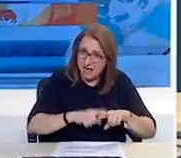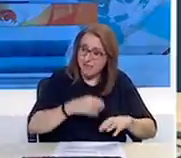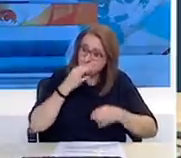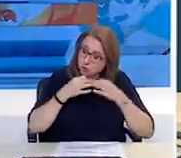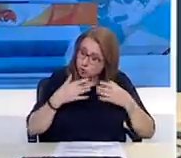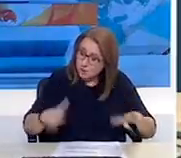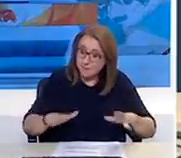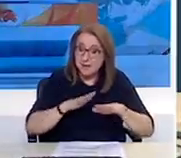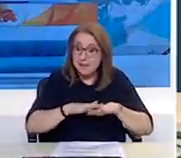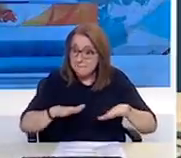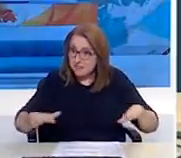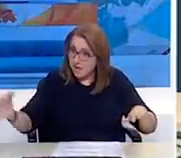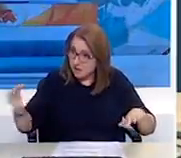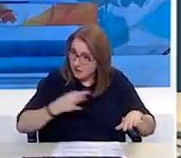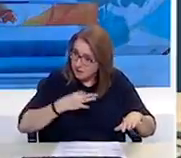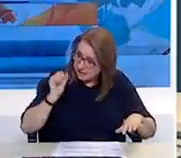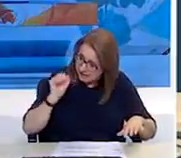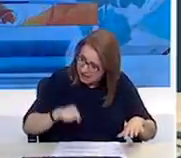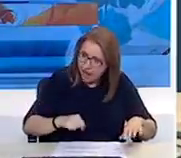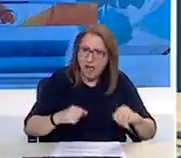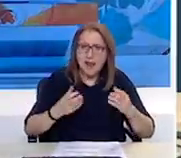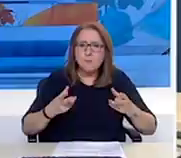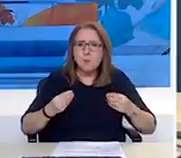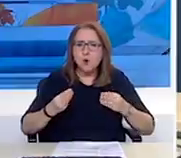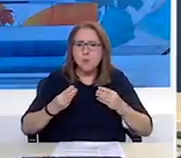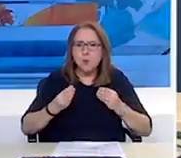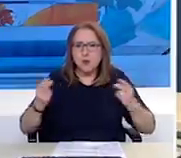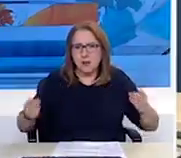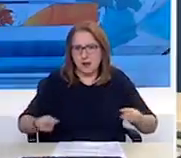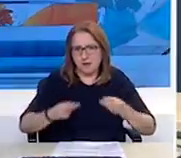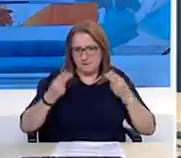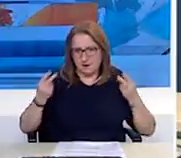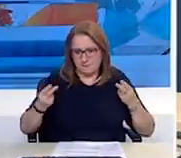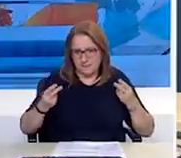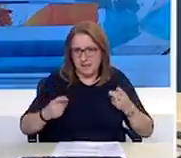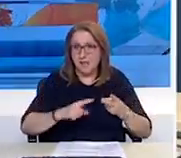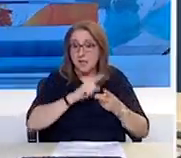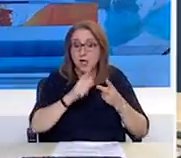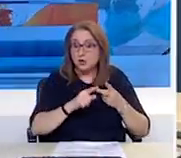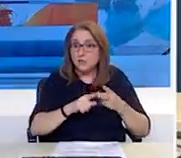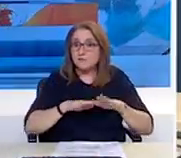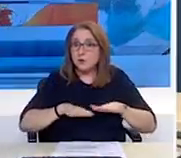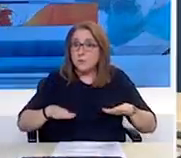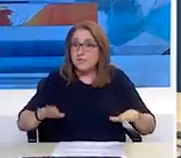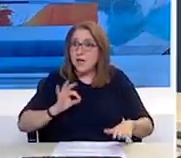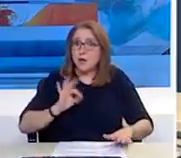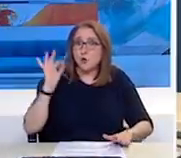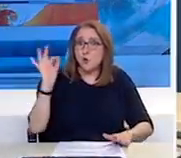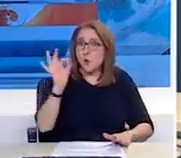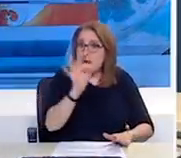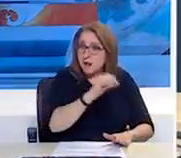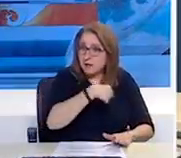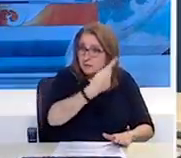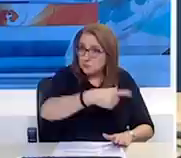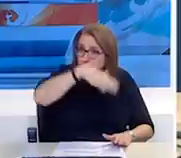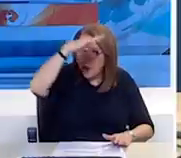σημαντικό μήνυμα που πρέπει να μας μείνει. Το δεύτερο, του κατά πόσον τα μικρά παιδιά μεταδίδουν την νόσο στην οικογενειακό τους περίγυρο ή